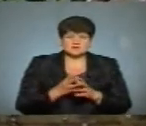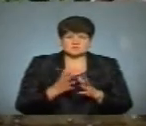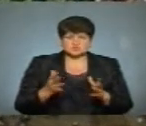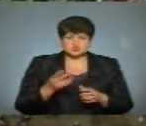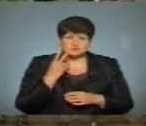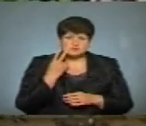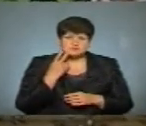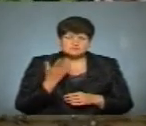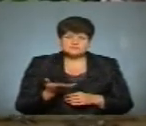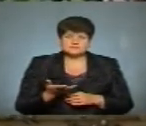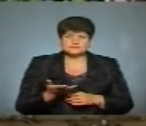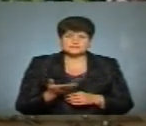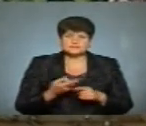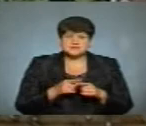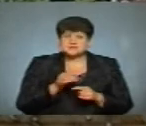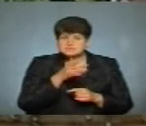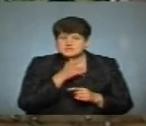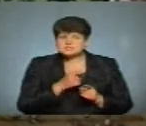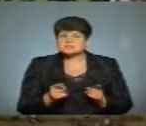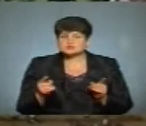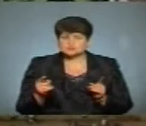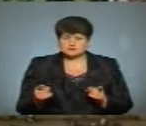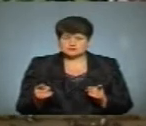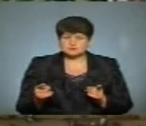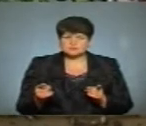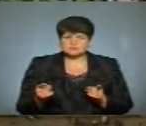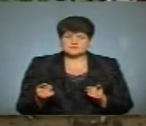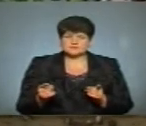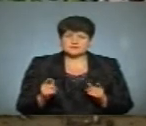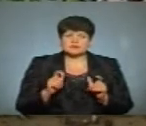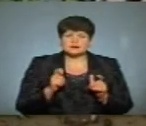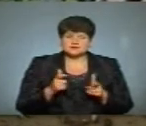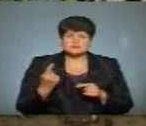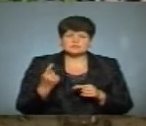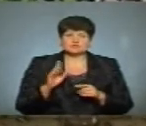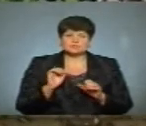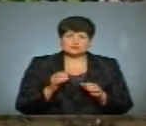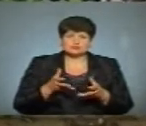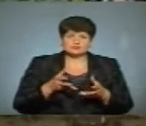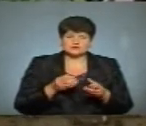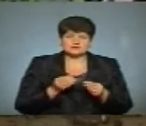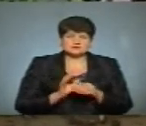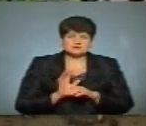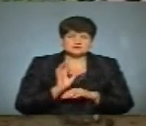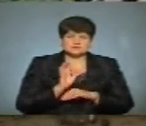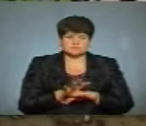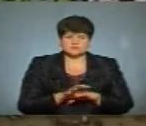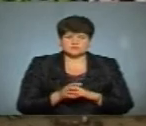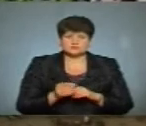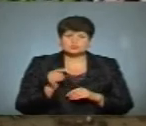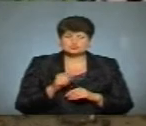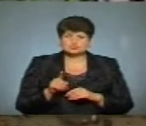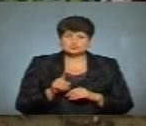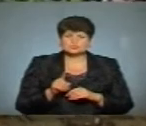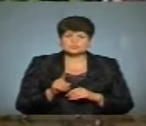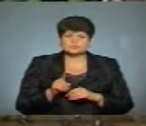зазвичай, тому що це якраз сезон. Єдине, що карантин може впливати на експортні партії, тому що коли